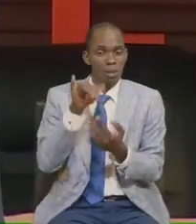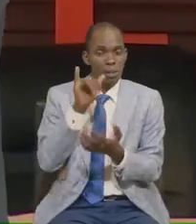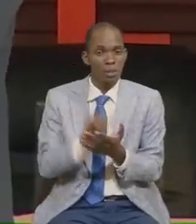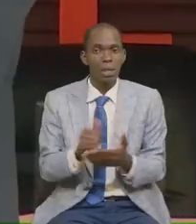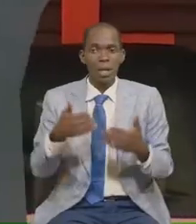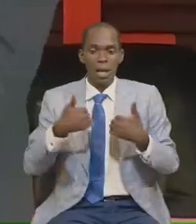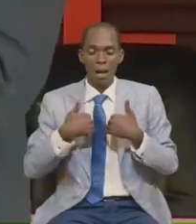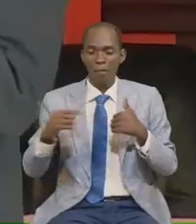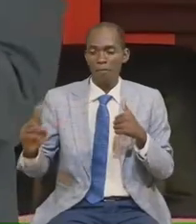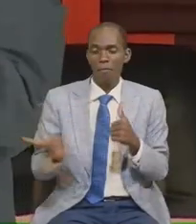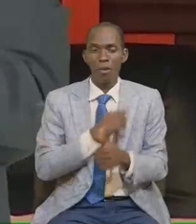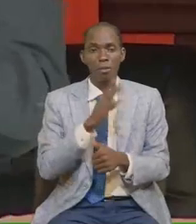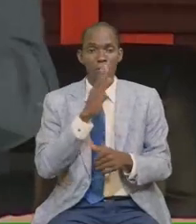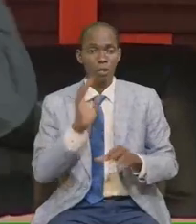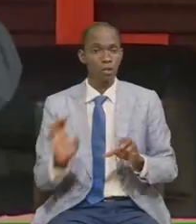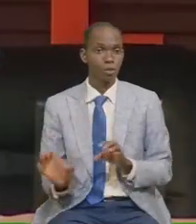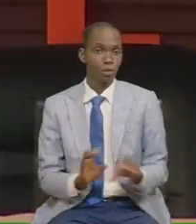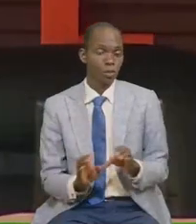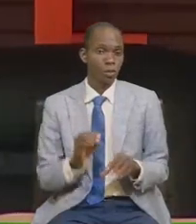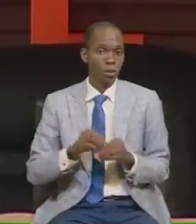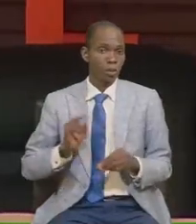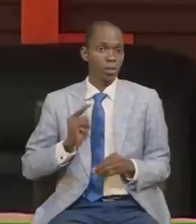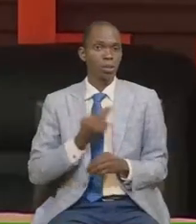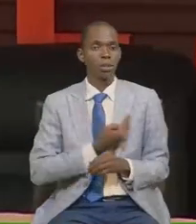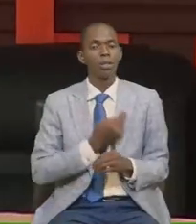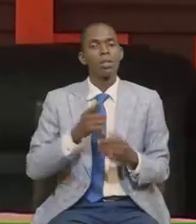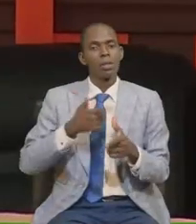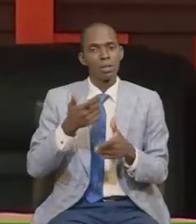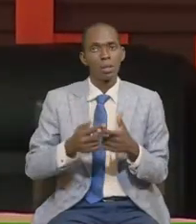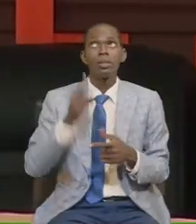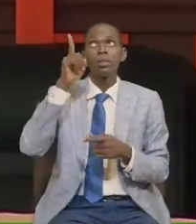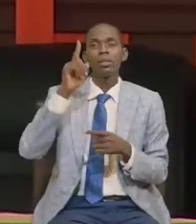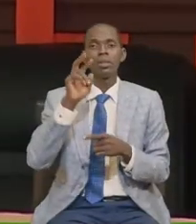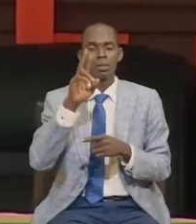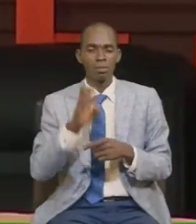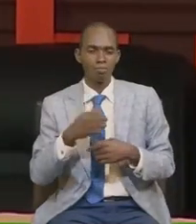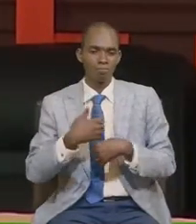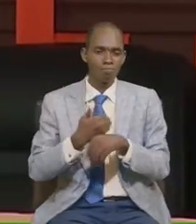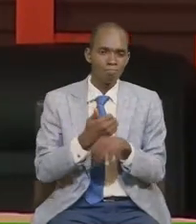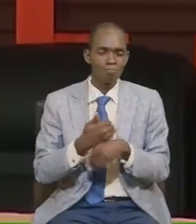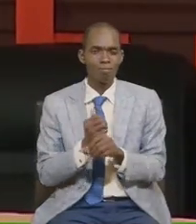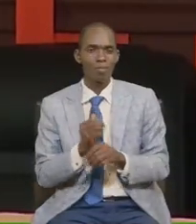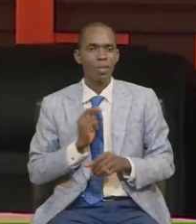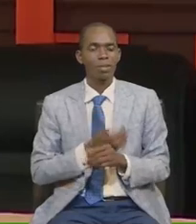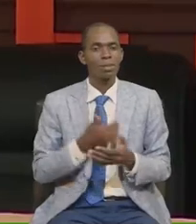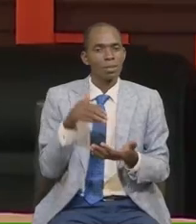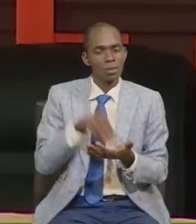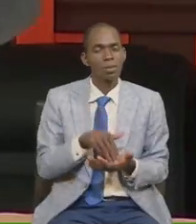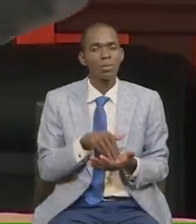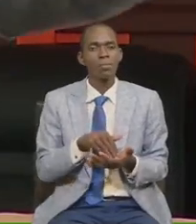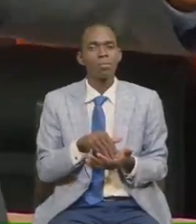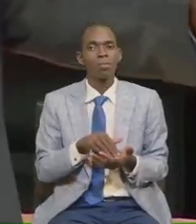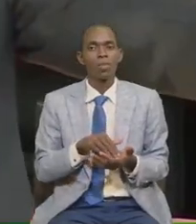faite premièrement, maintenant, il nous reconditionne, il nous remodèle pour les